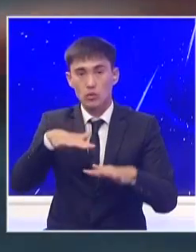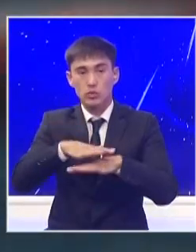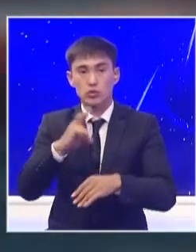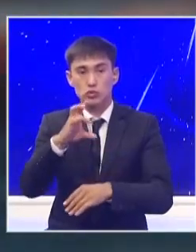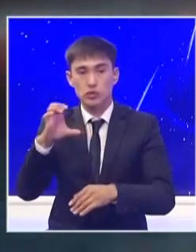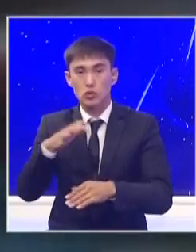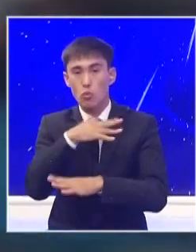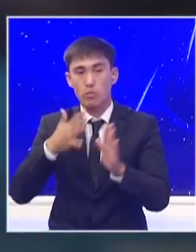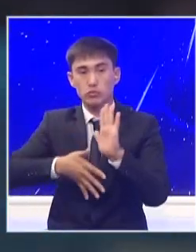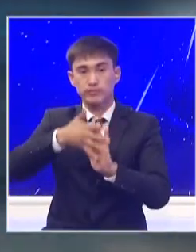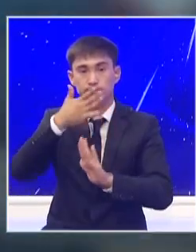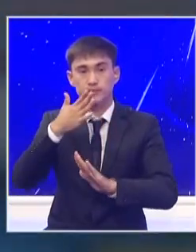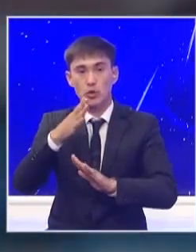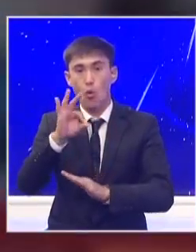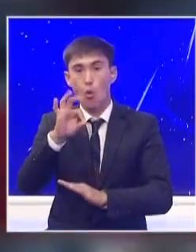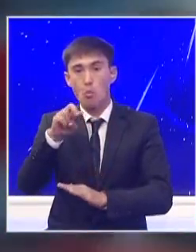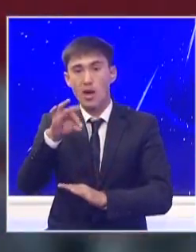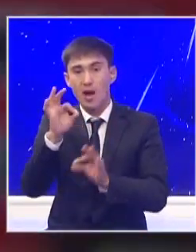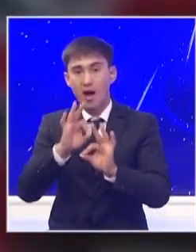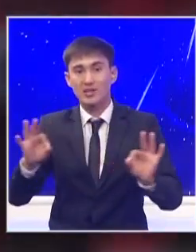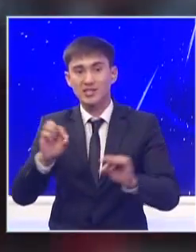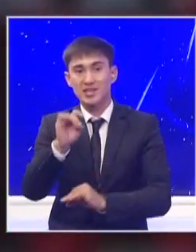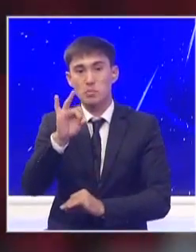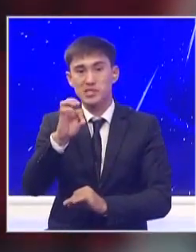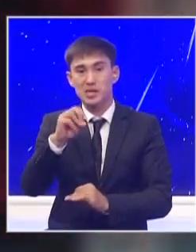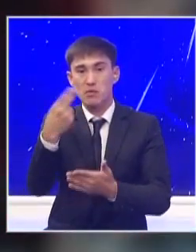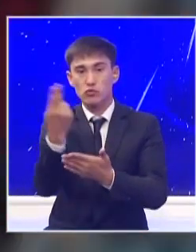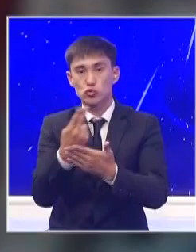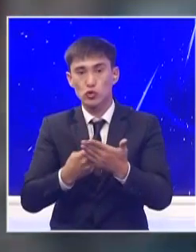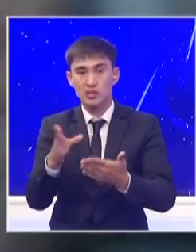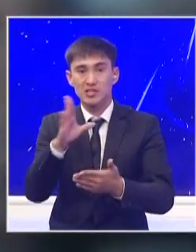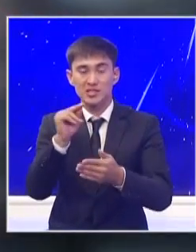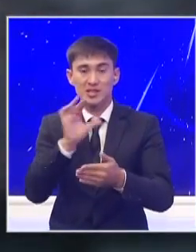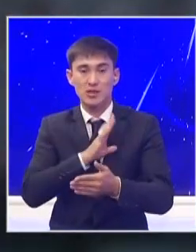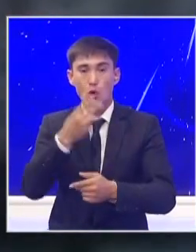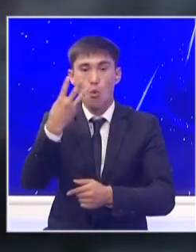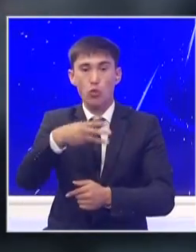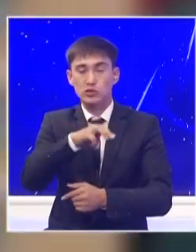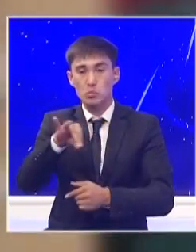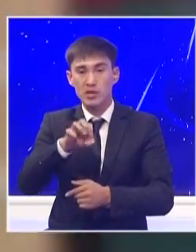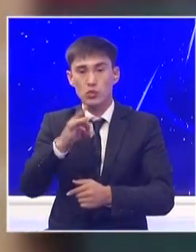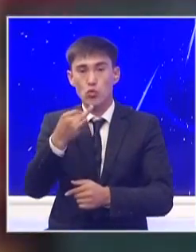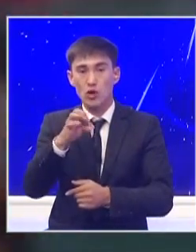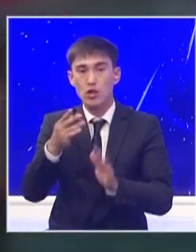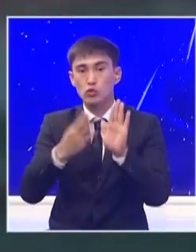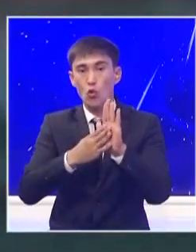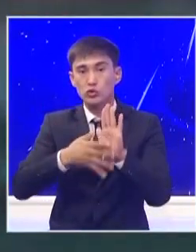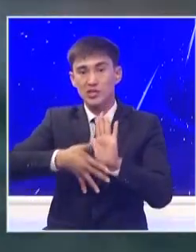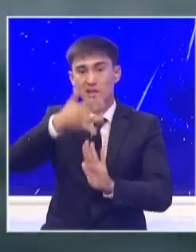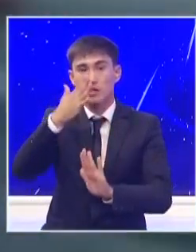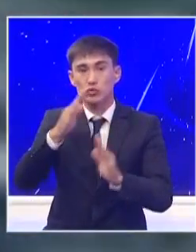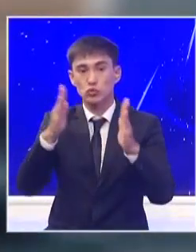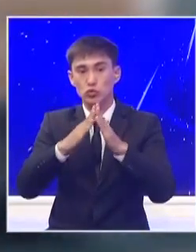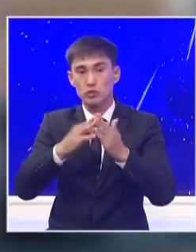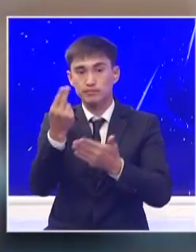көпқабатты тұрғын үй қабырғасына опера әншісі Ермек Серкебаевтың суреті салынды. Биіктігі 30 метрді құрайтын мурал 9 қабатты үйдің қасбетінде